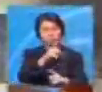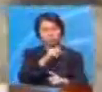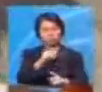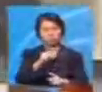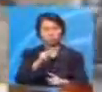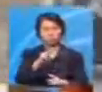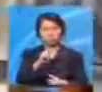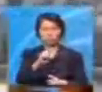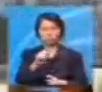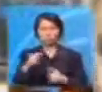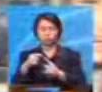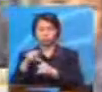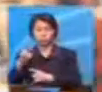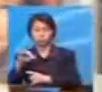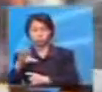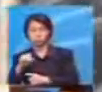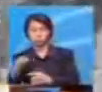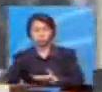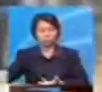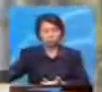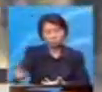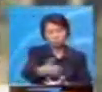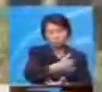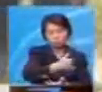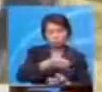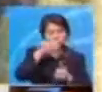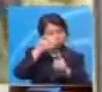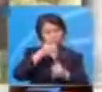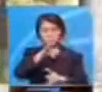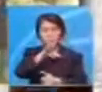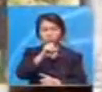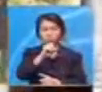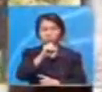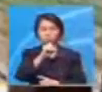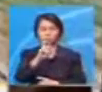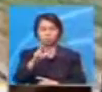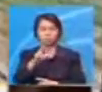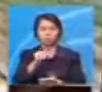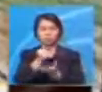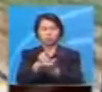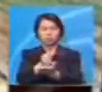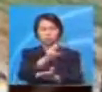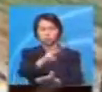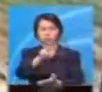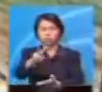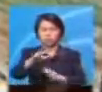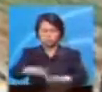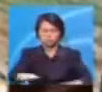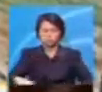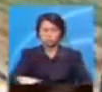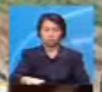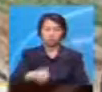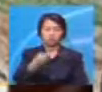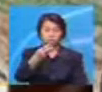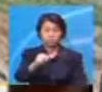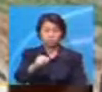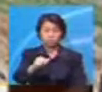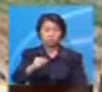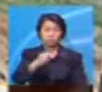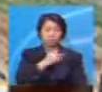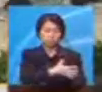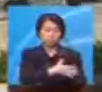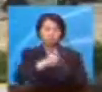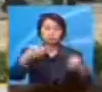dana sebanyak R250 r000 ia bagi membantu 22 kanak-kanak Syria dan Palestin yang kehilangan